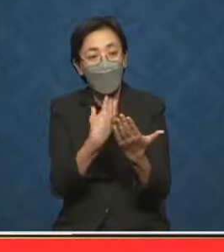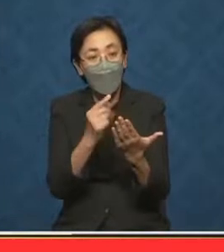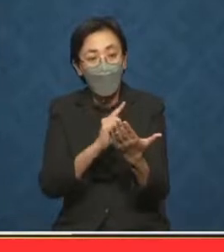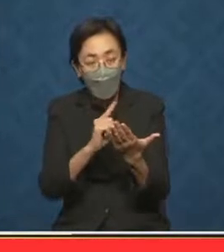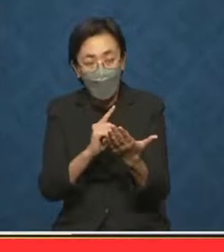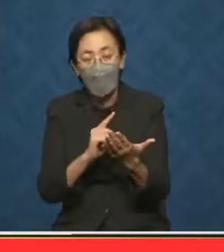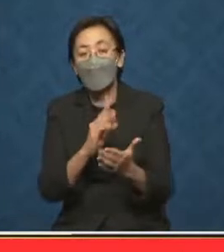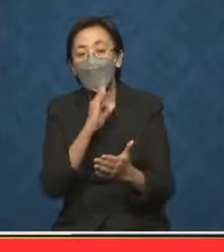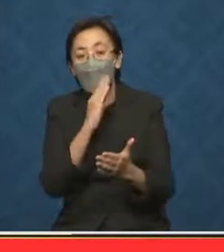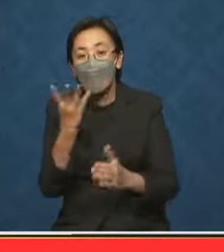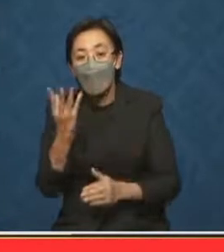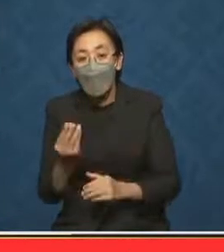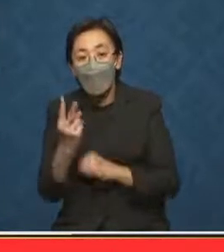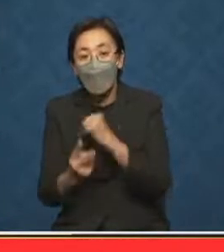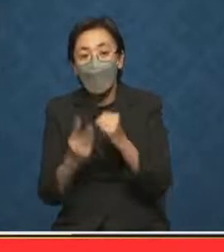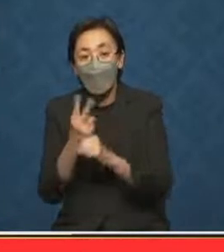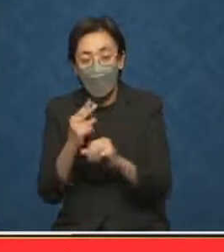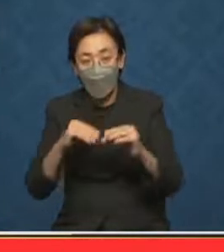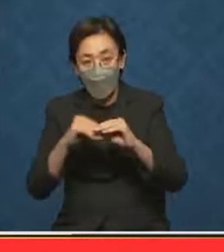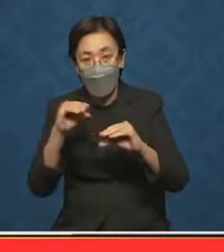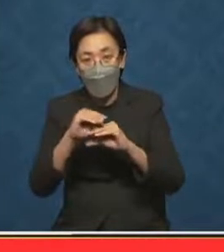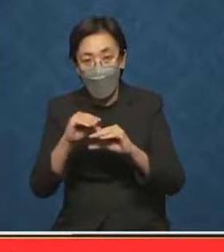2 ปีเมื่อโครงการจะหมด